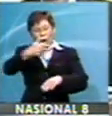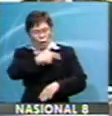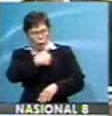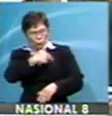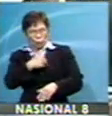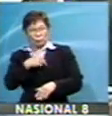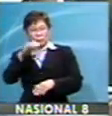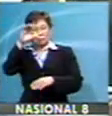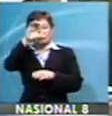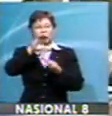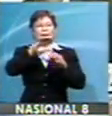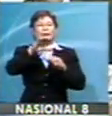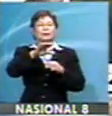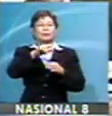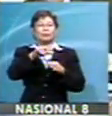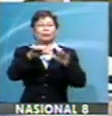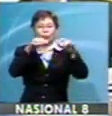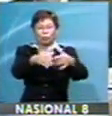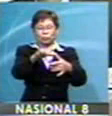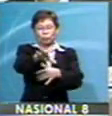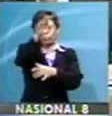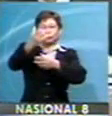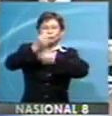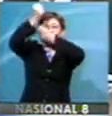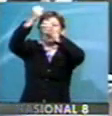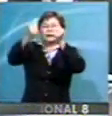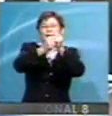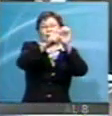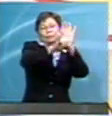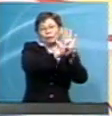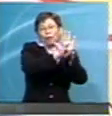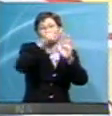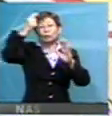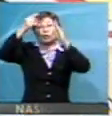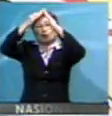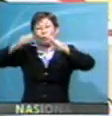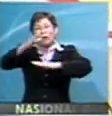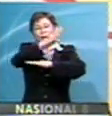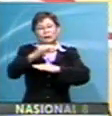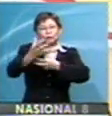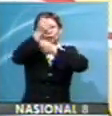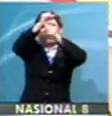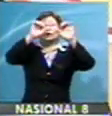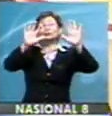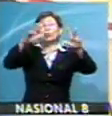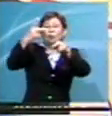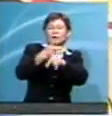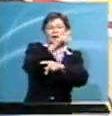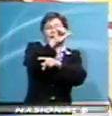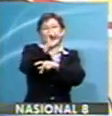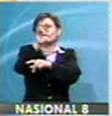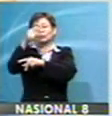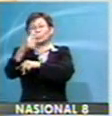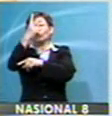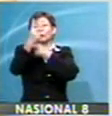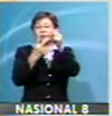bakal menjadi kontijen pilihan untuk muncul juara dengan reputasi selaku tuan rumah dan juara 10 kali Aug